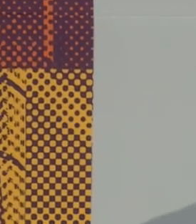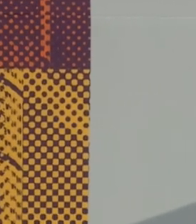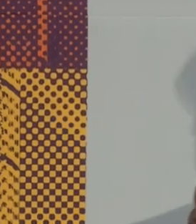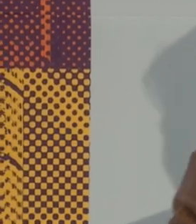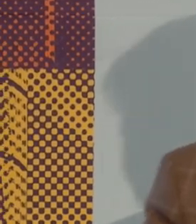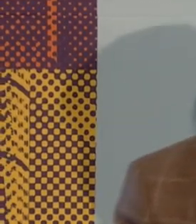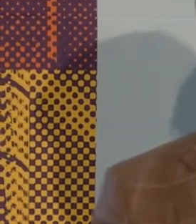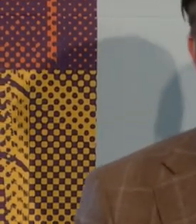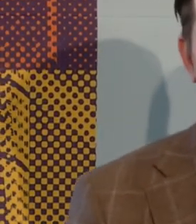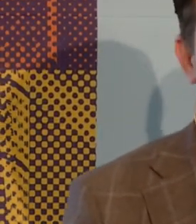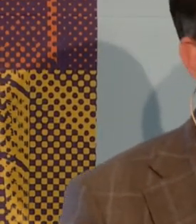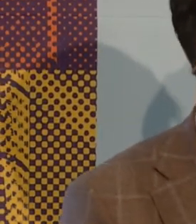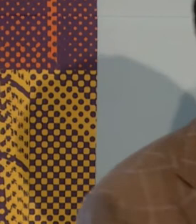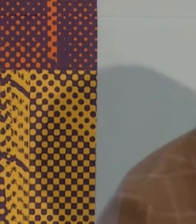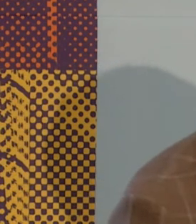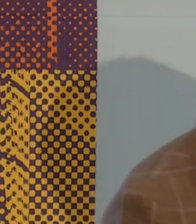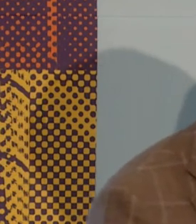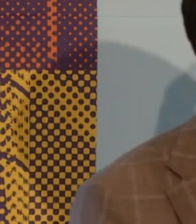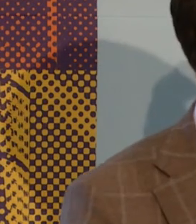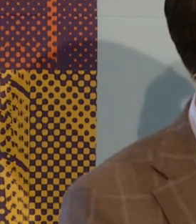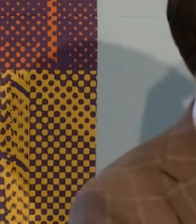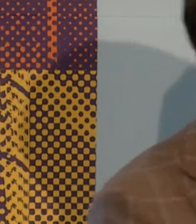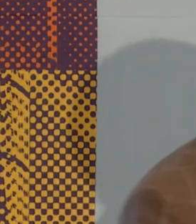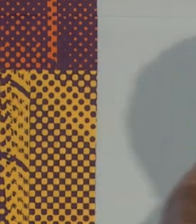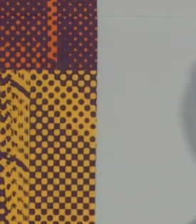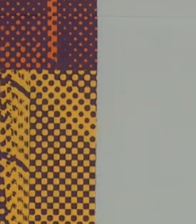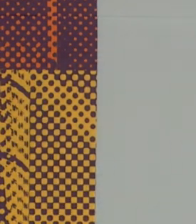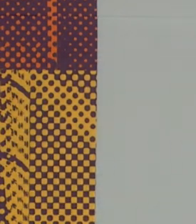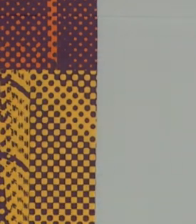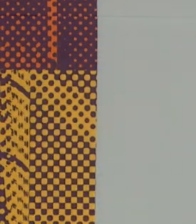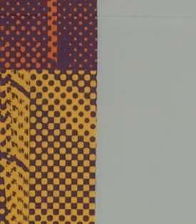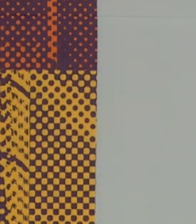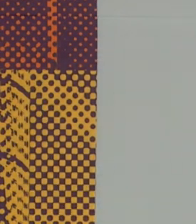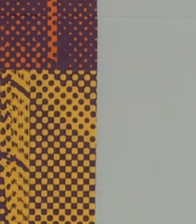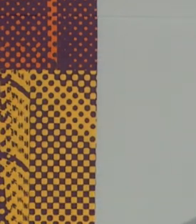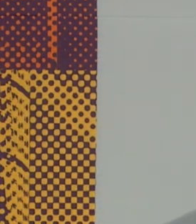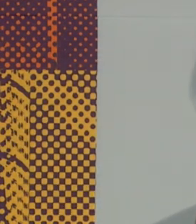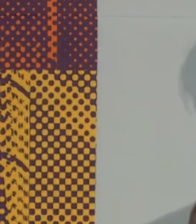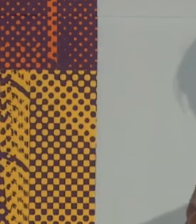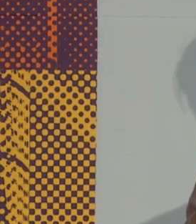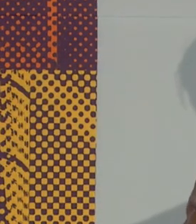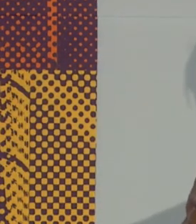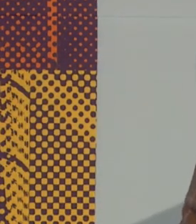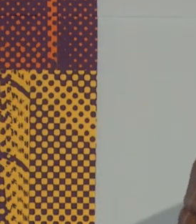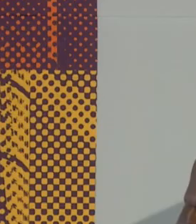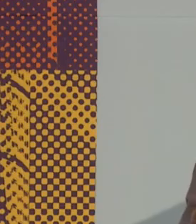i Fagersta i Bruksort. Och sen har jag bott i Helsingborg. Så blandar man skånska och Fagerstamål så får man den här dialekten